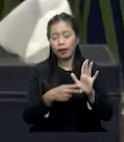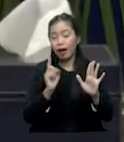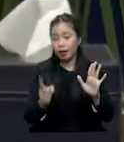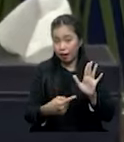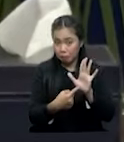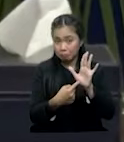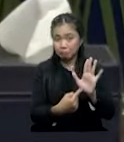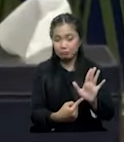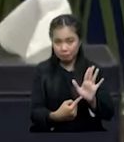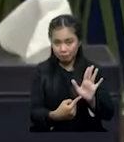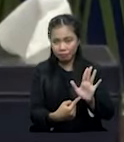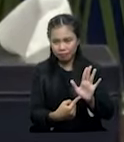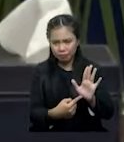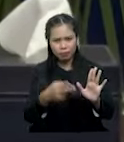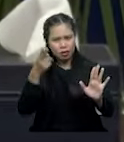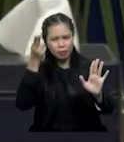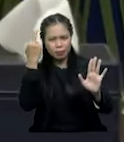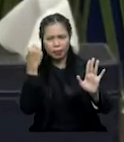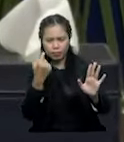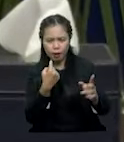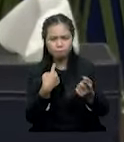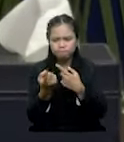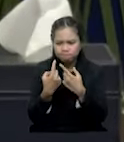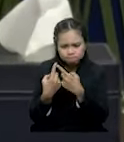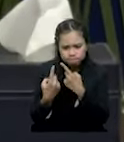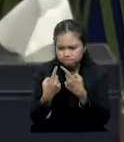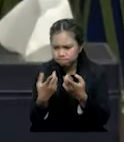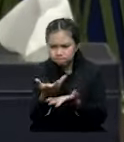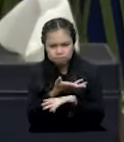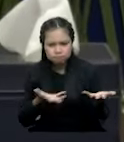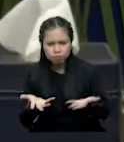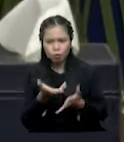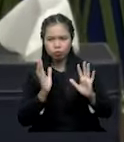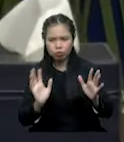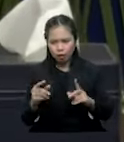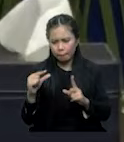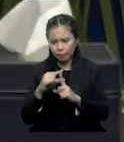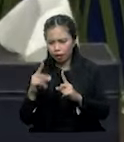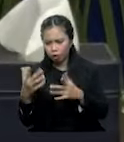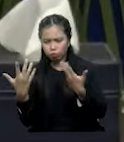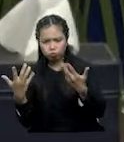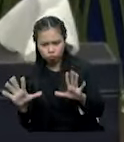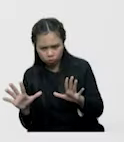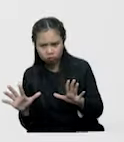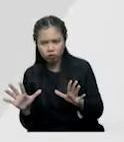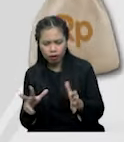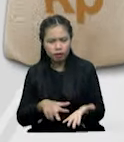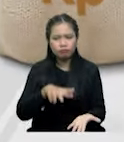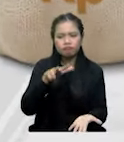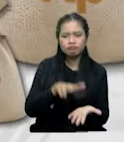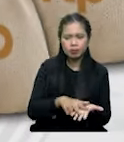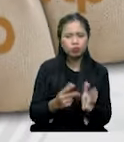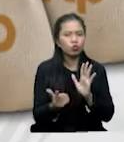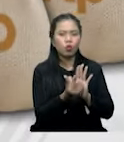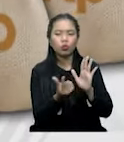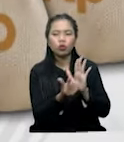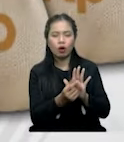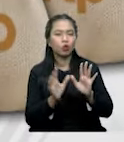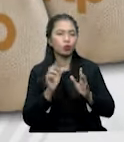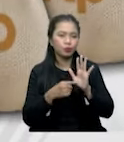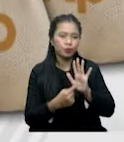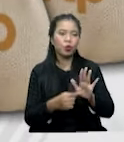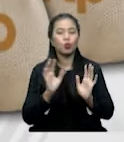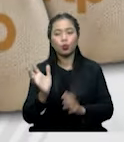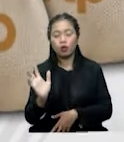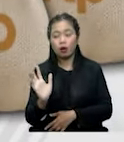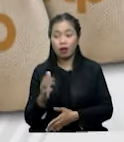pemerintah, dibahas oleh DPR, dan ditetapkan dalam undang-undang. Data